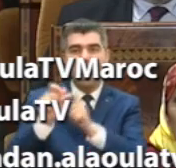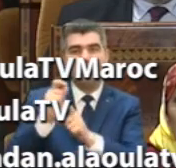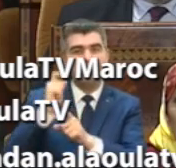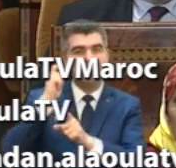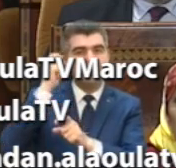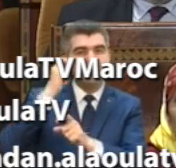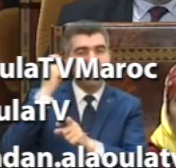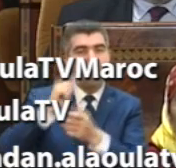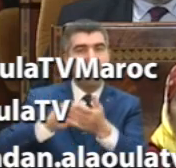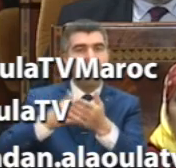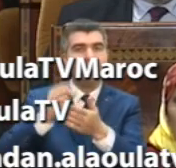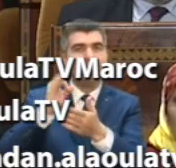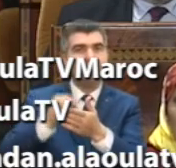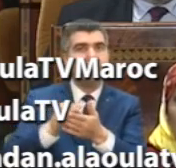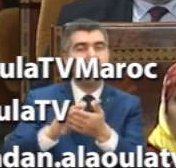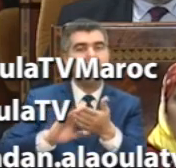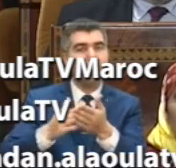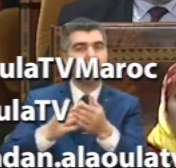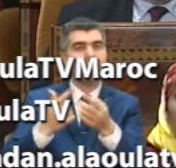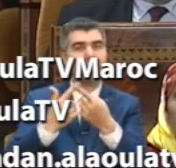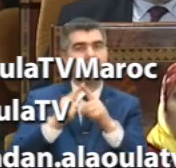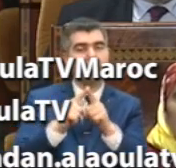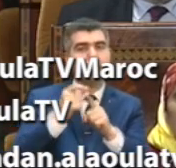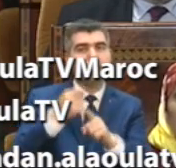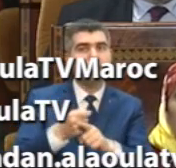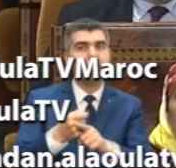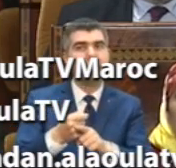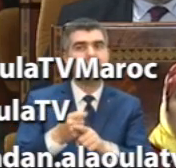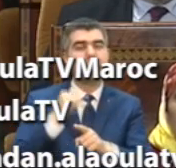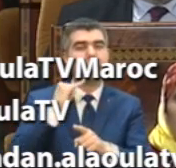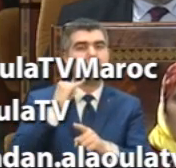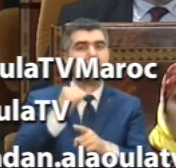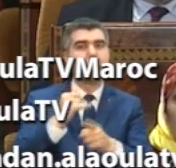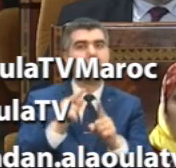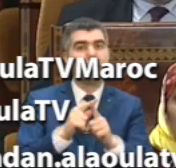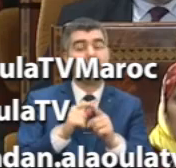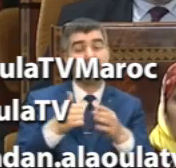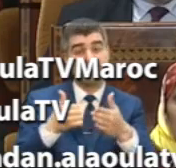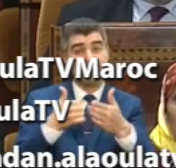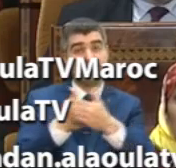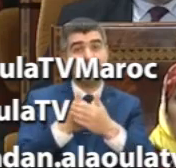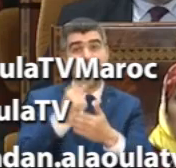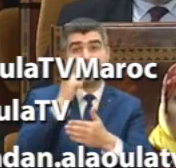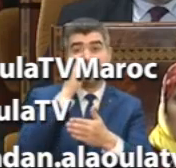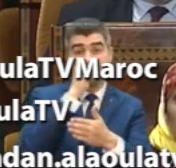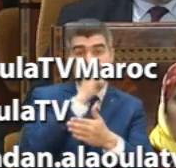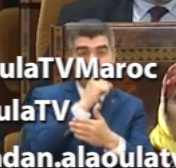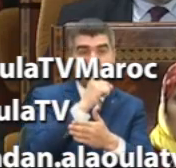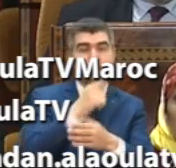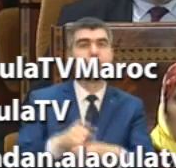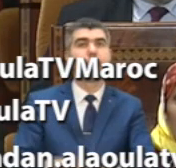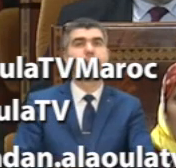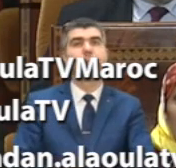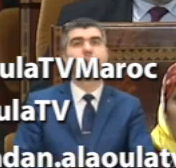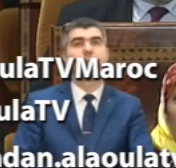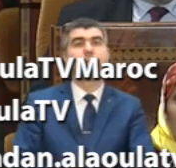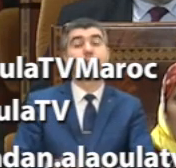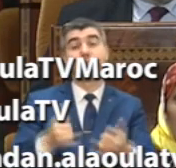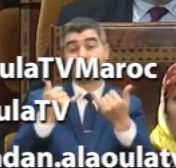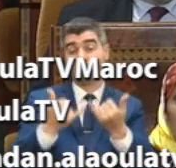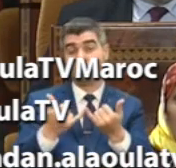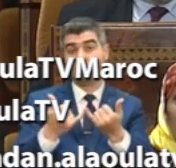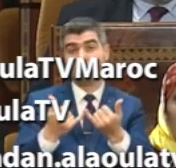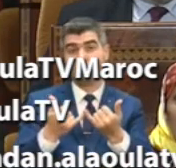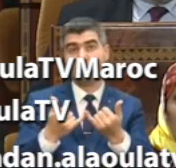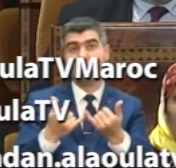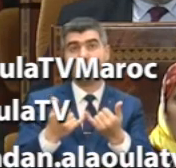كل المتدخلين فيما يخص هذه الكوارث ديال حوادث السير التي